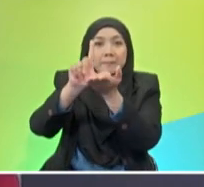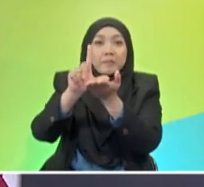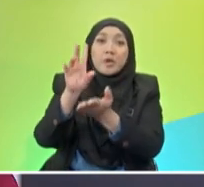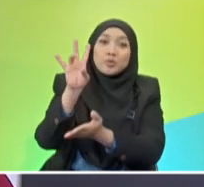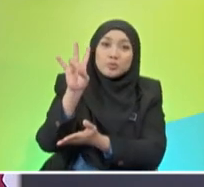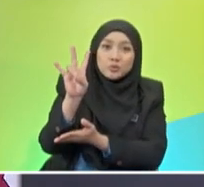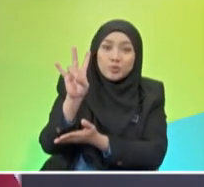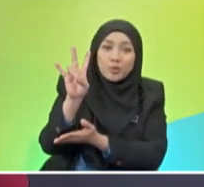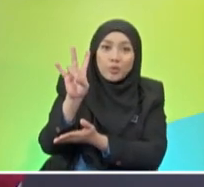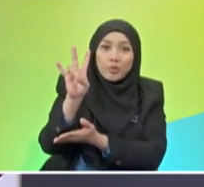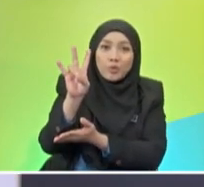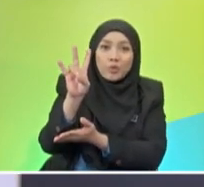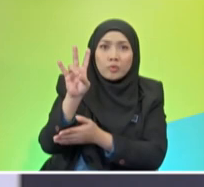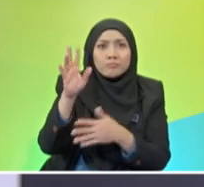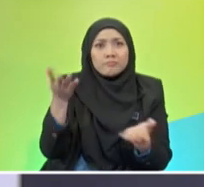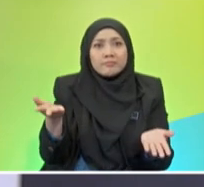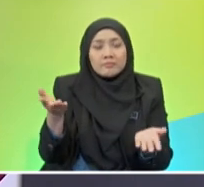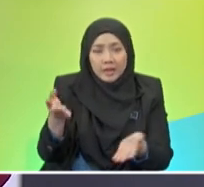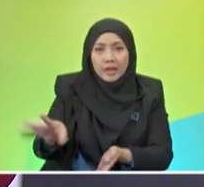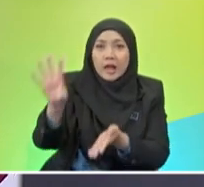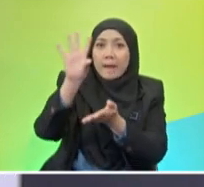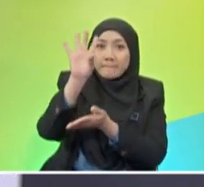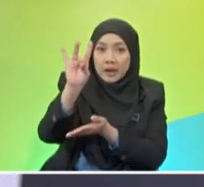5, 6, 7, 8, 9. Okey.